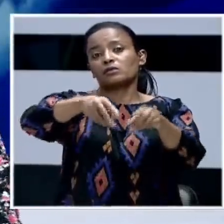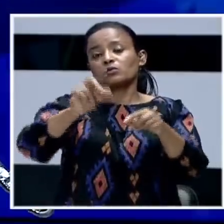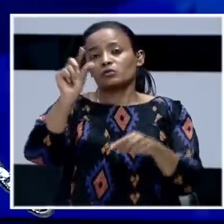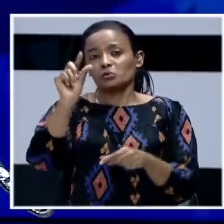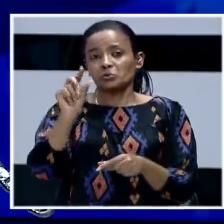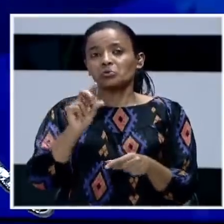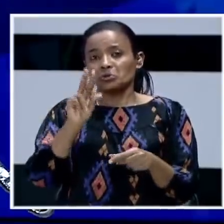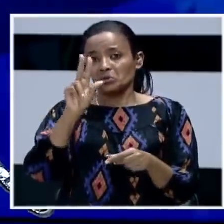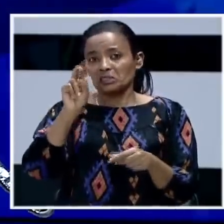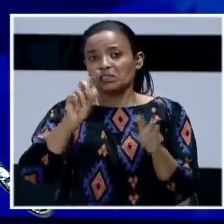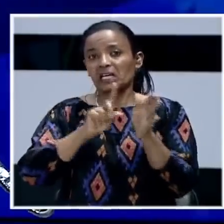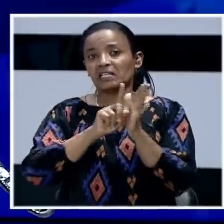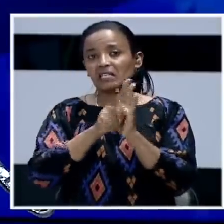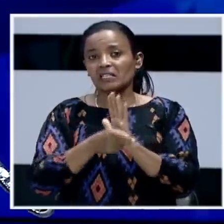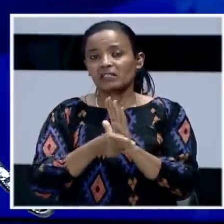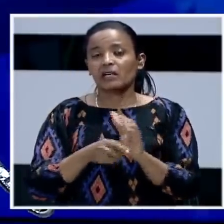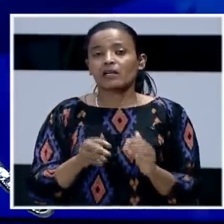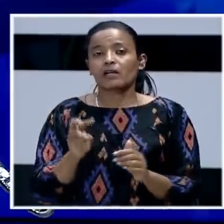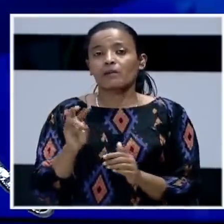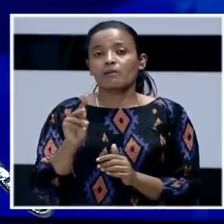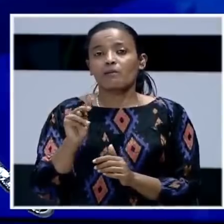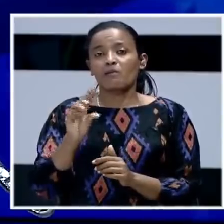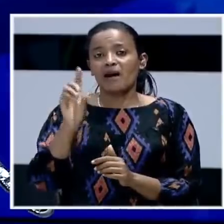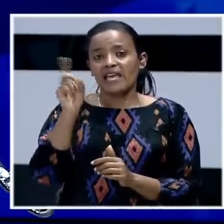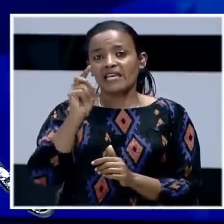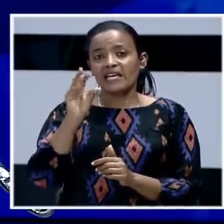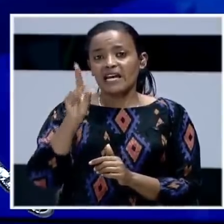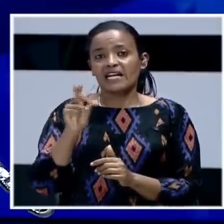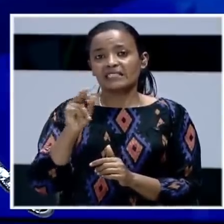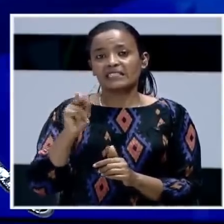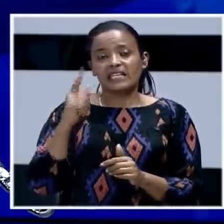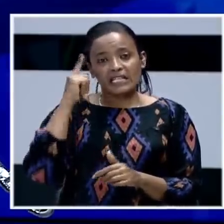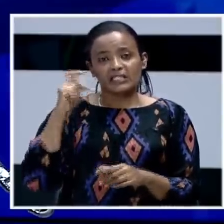عشرة غاز خون كمايكادرا وسيلكا زرك بوتاي نايتقرأ بوتاي